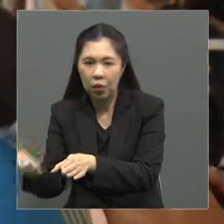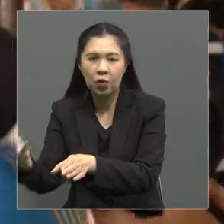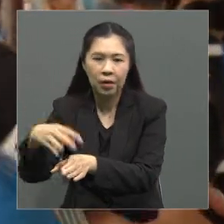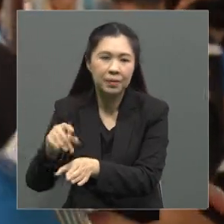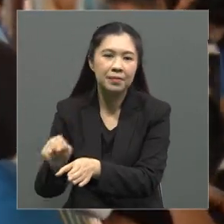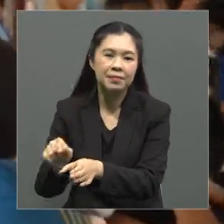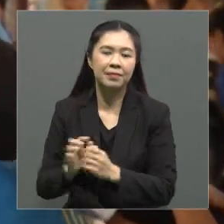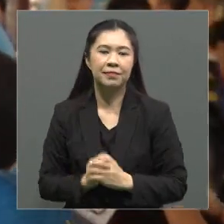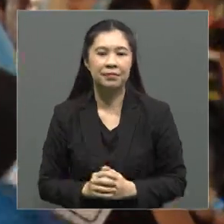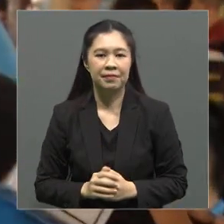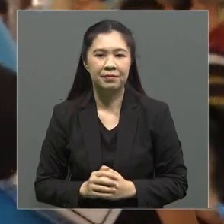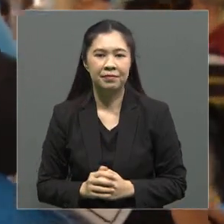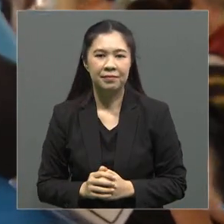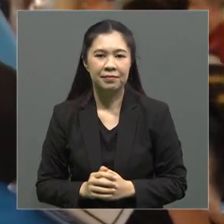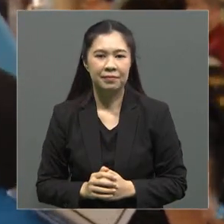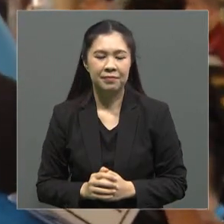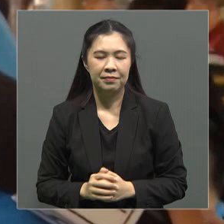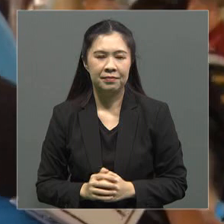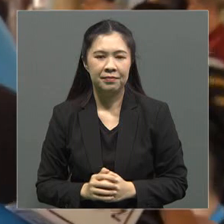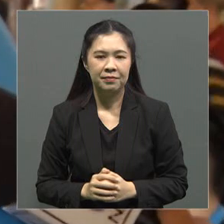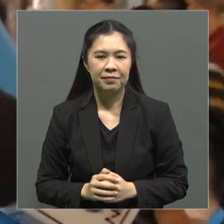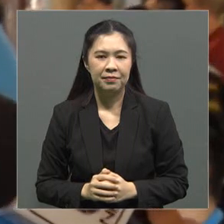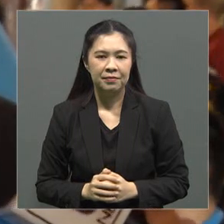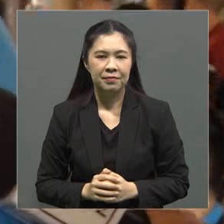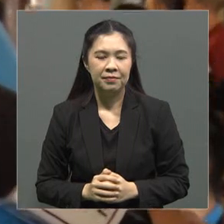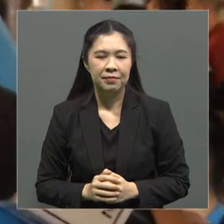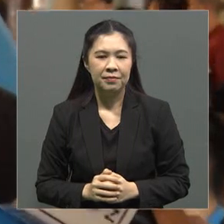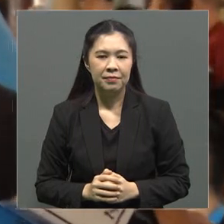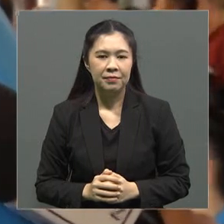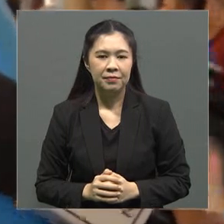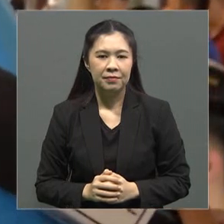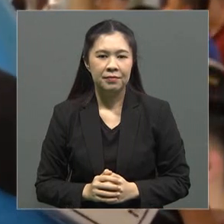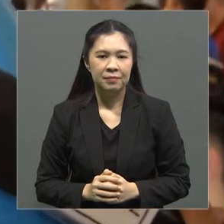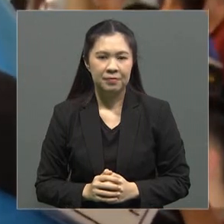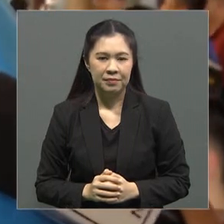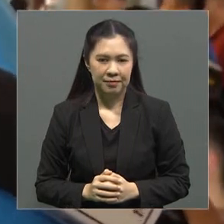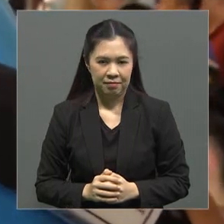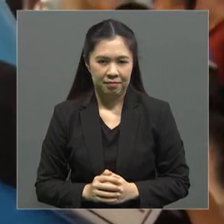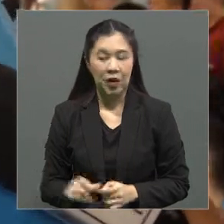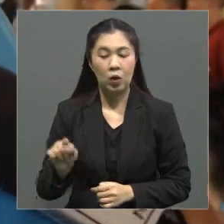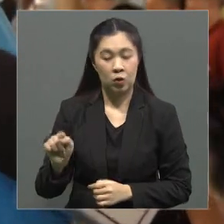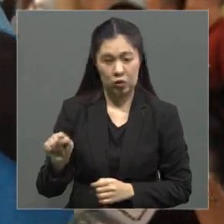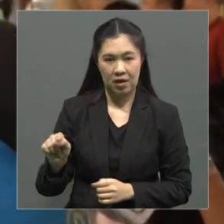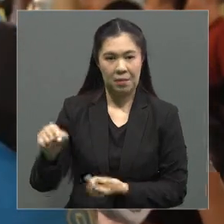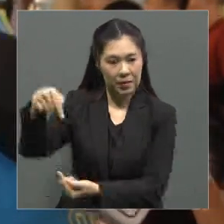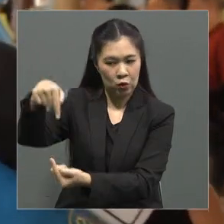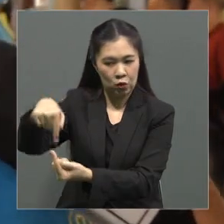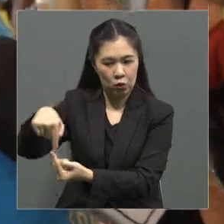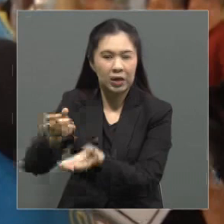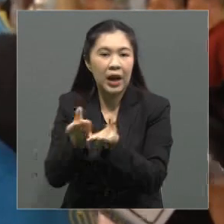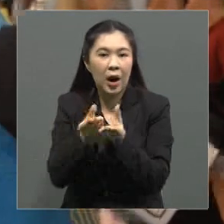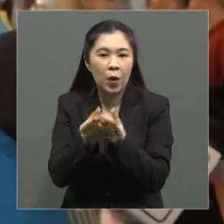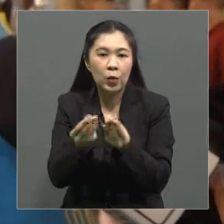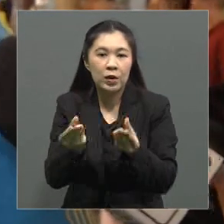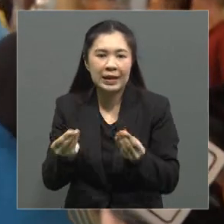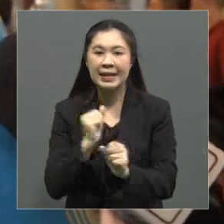ระเบิดที่หุมุกระเบิดขนาดใหญ่เนี่ยน่าน่าเชื่อว่าเป็นที่เก็บของดินระเบิดครับดินระเบิดที่ที่